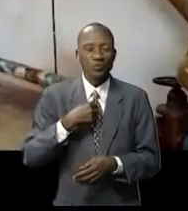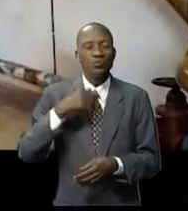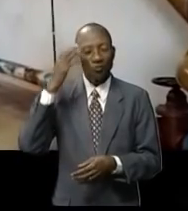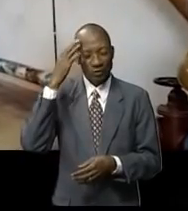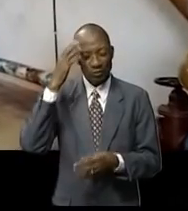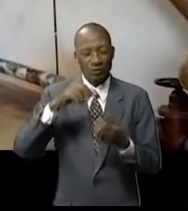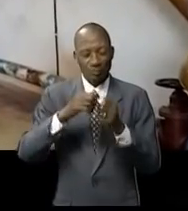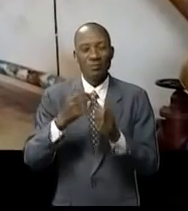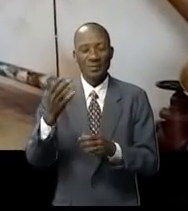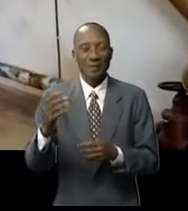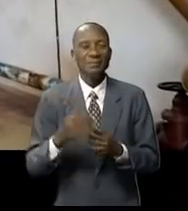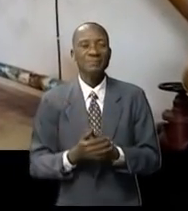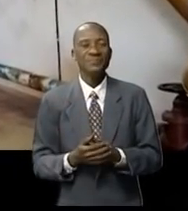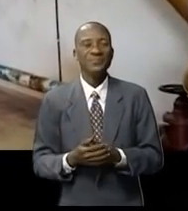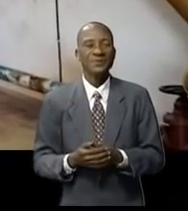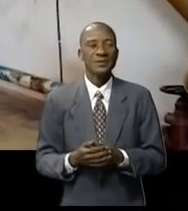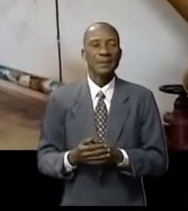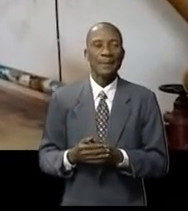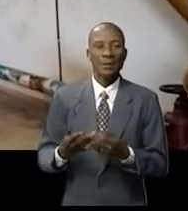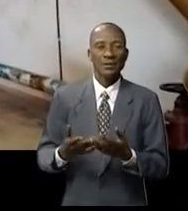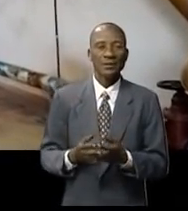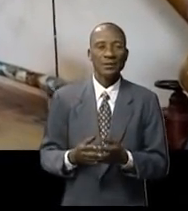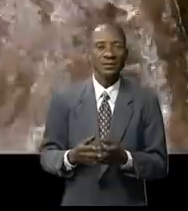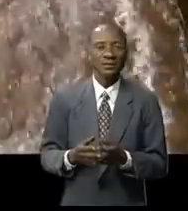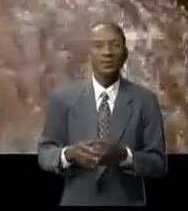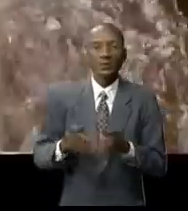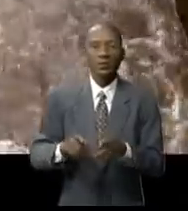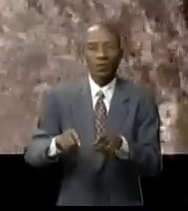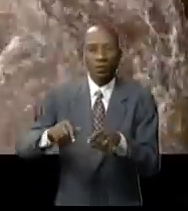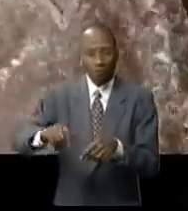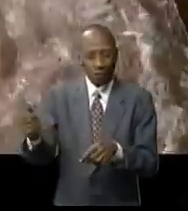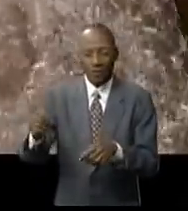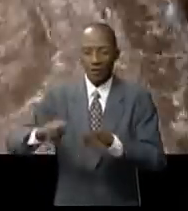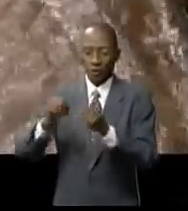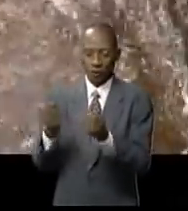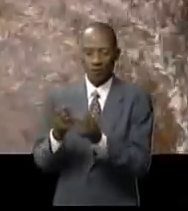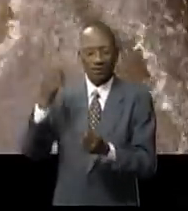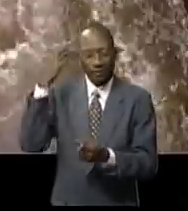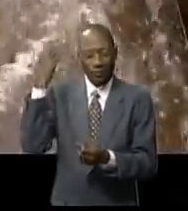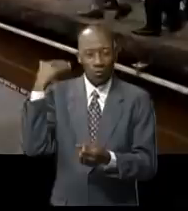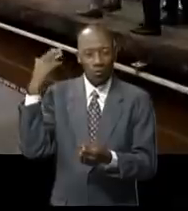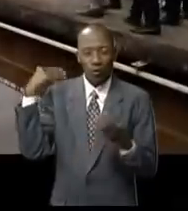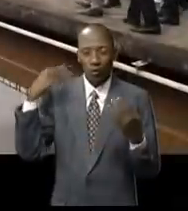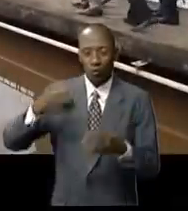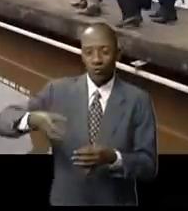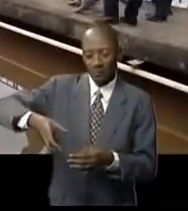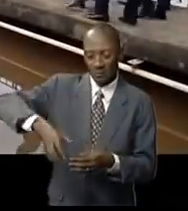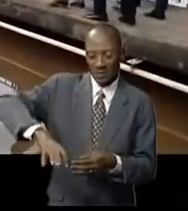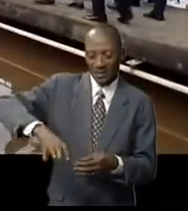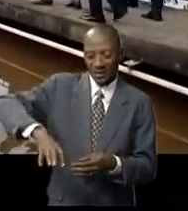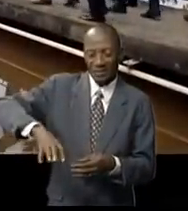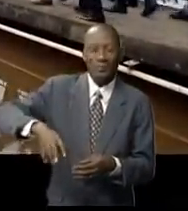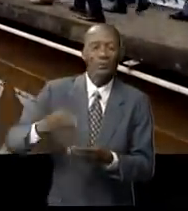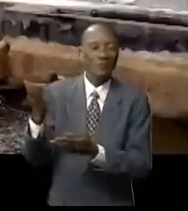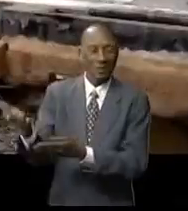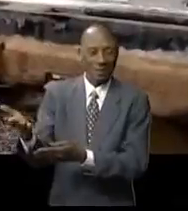détresse. À côté de la centrale de la Tchopo se trouve l'usine de traitement d'eau potable de la régie des eaux Tchopo. Usine ayant une